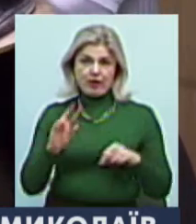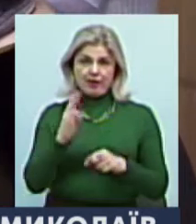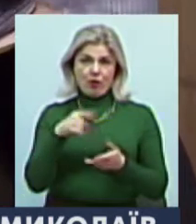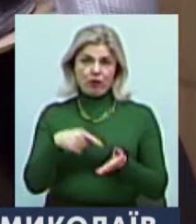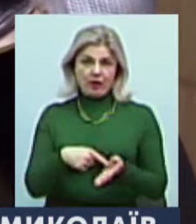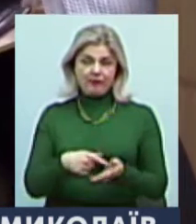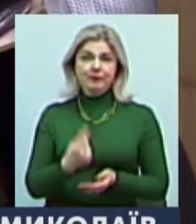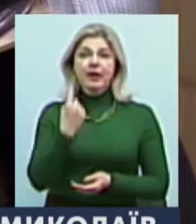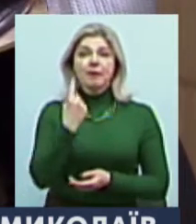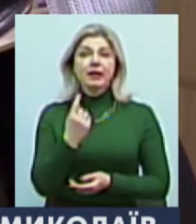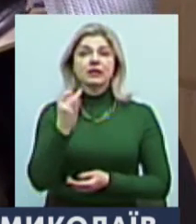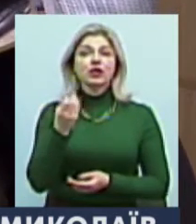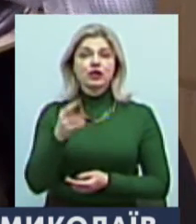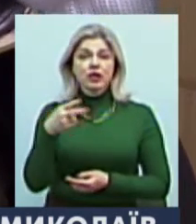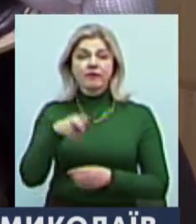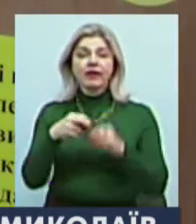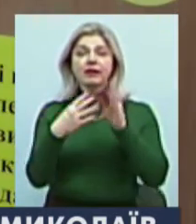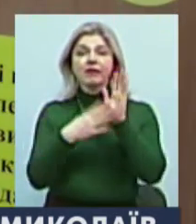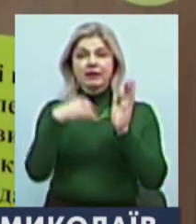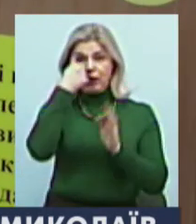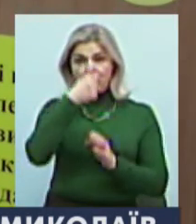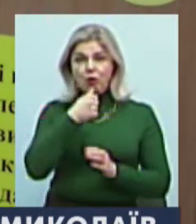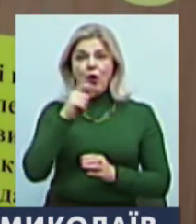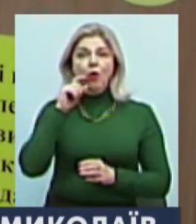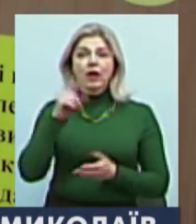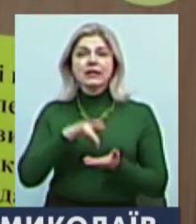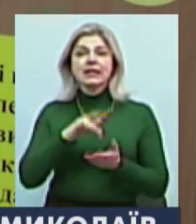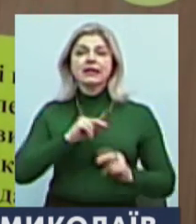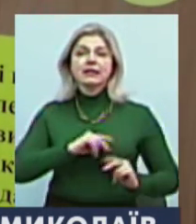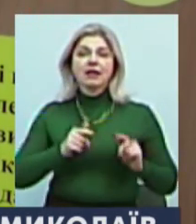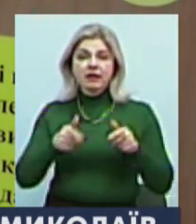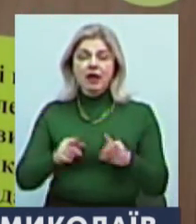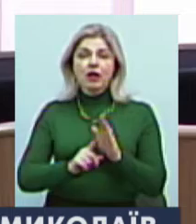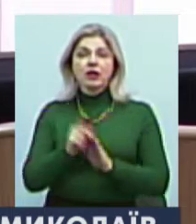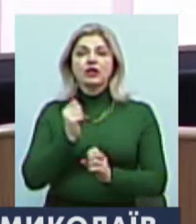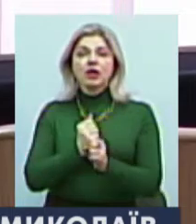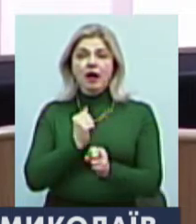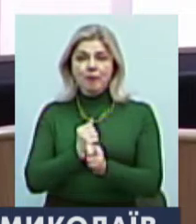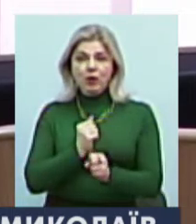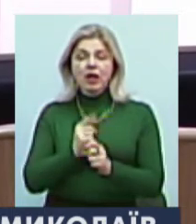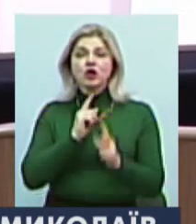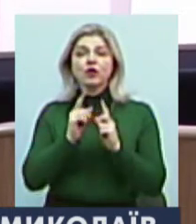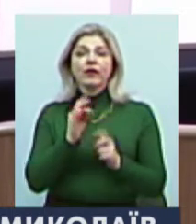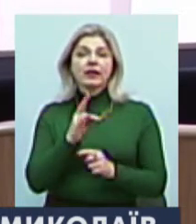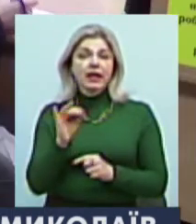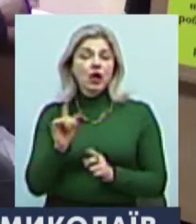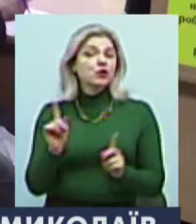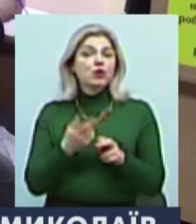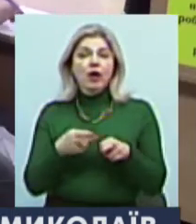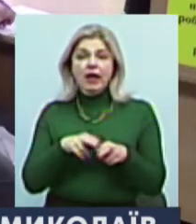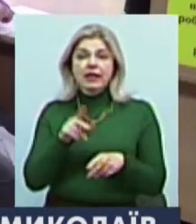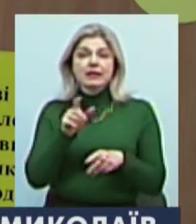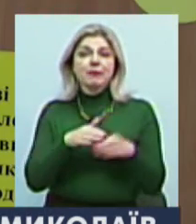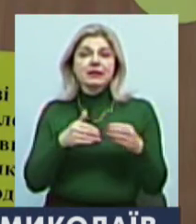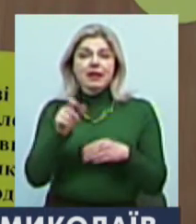З 1 січня 2019 року в українських центрах зайнятості почали працювати кар'єрні радники. Що це за спеціалісти,